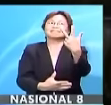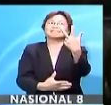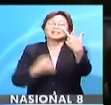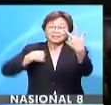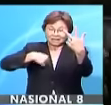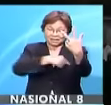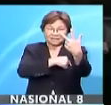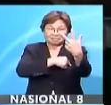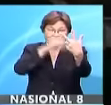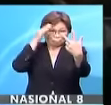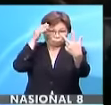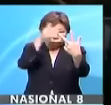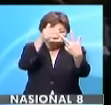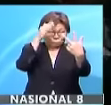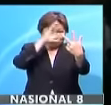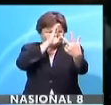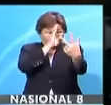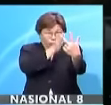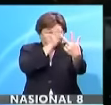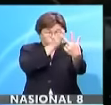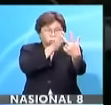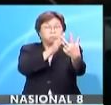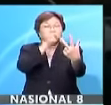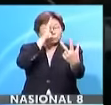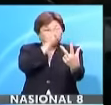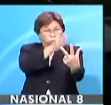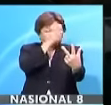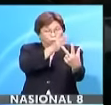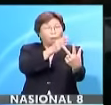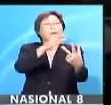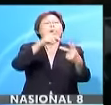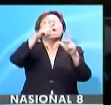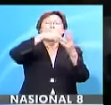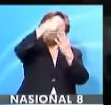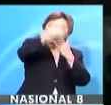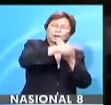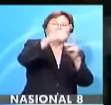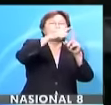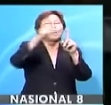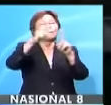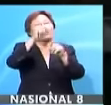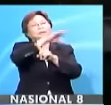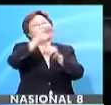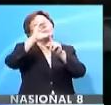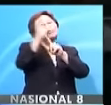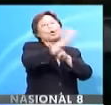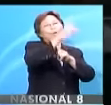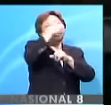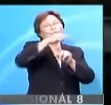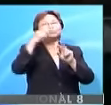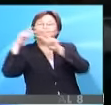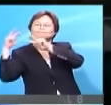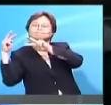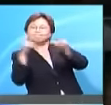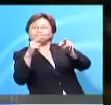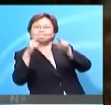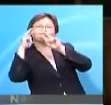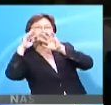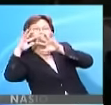memberi keutamaan kepada program-program pelancongan dan kebudayaan untuk ditonton